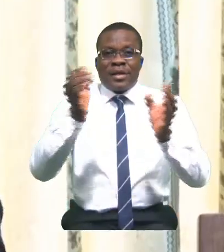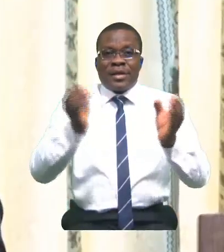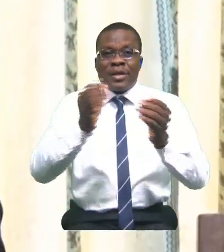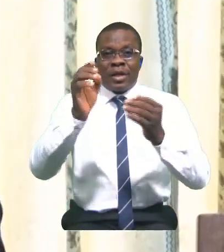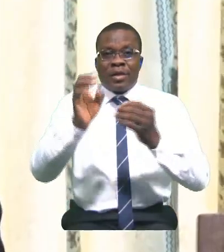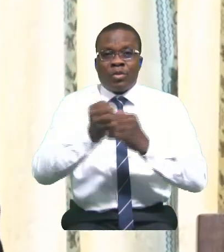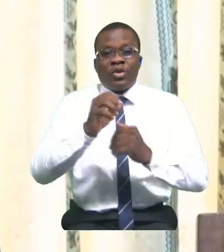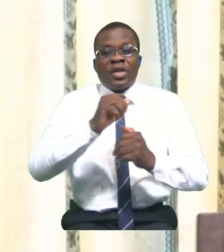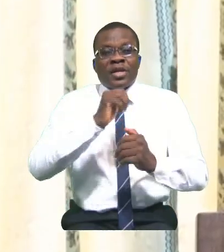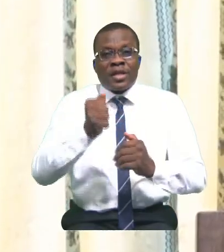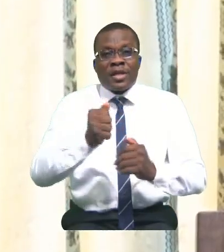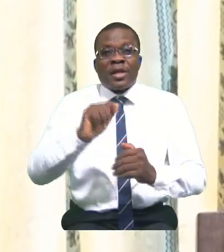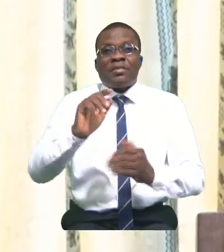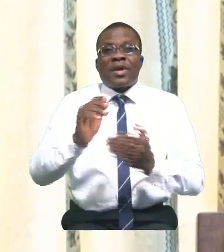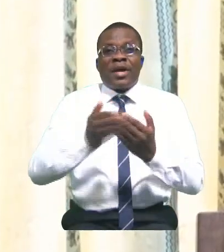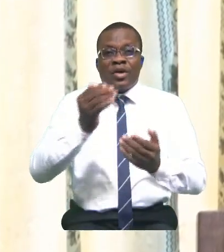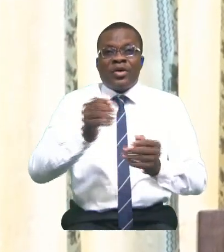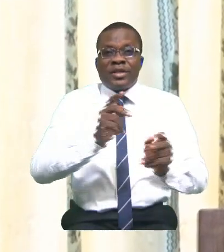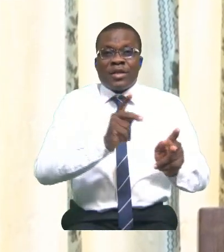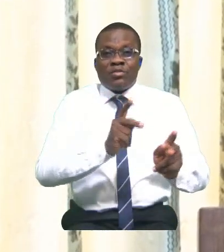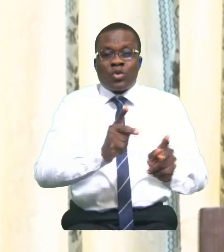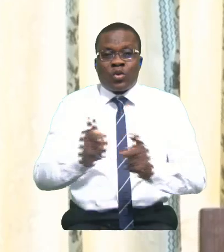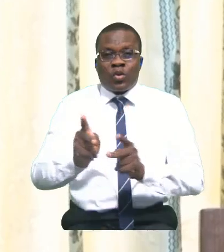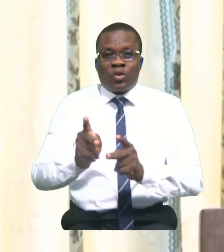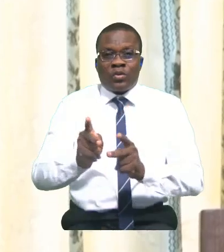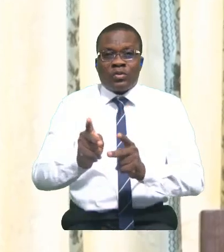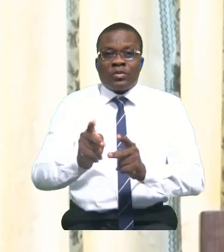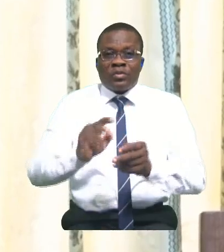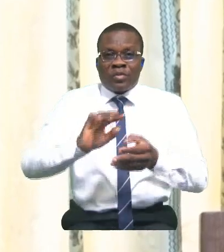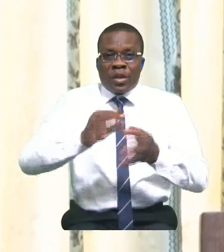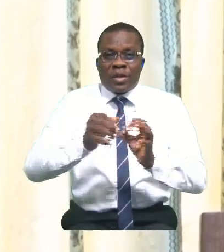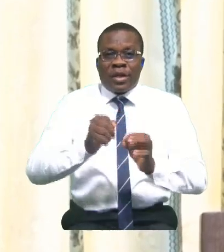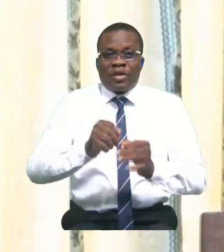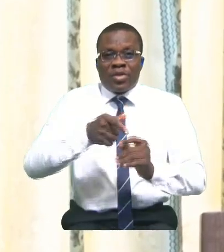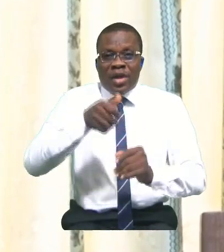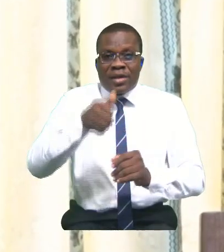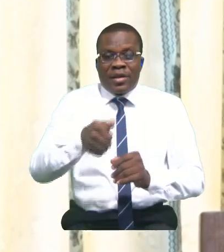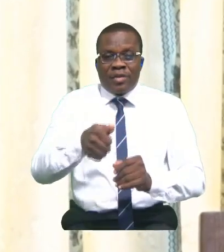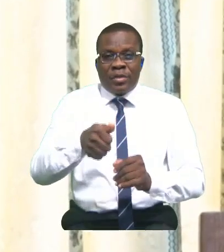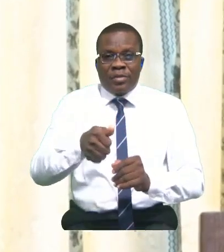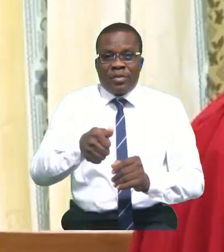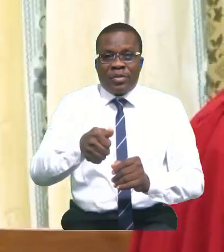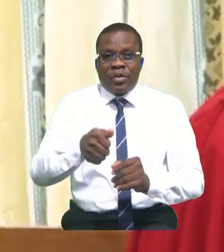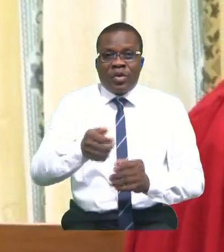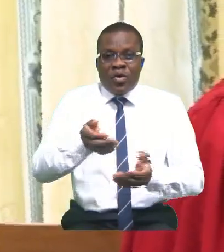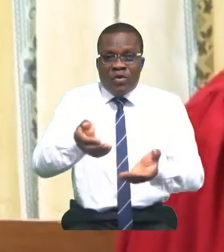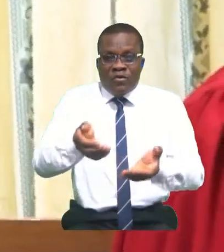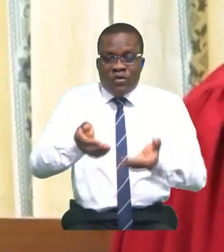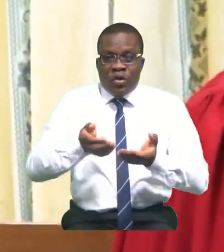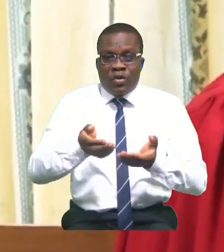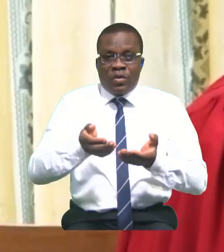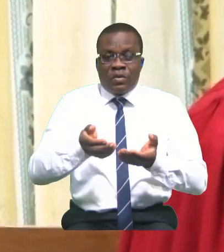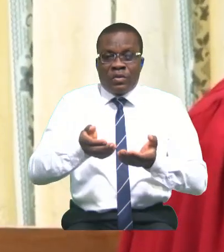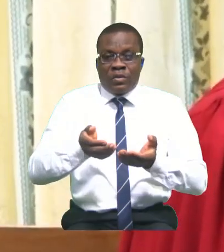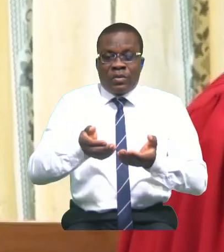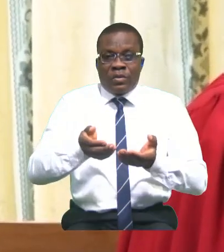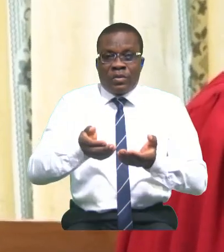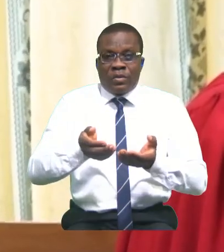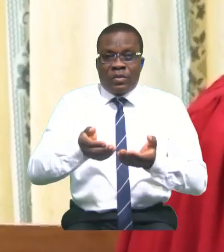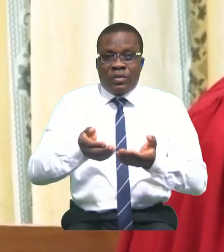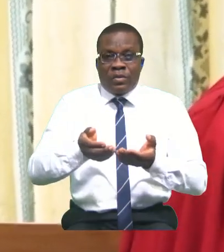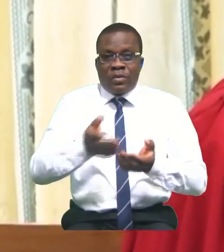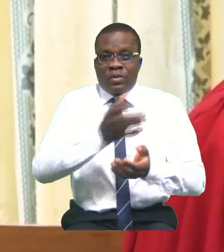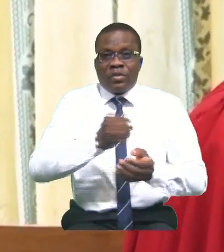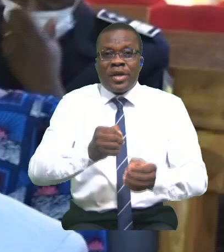n'est pas un simple protocole tradu en elle-même le vœu et la